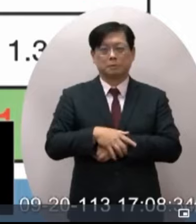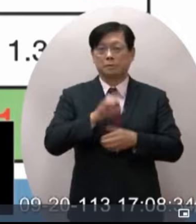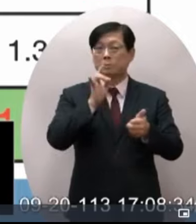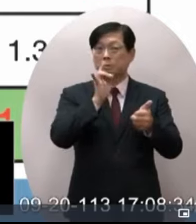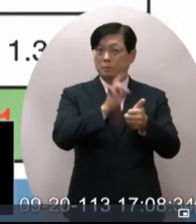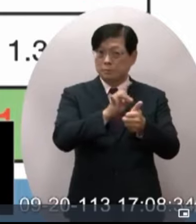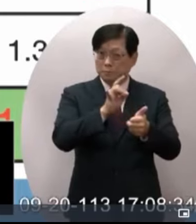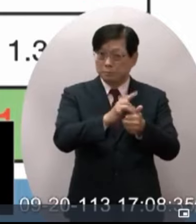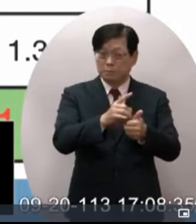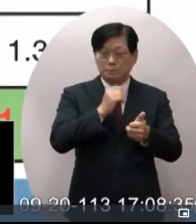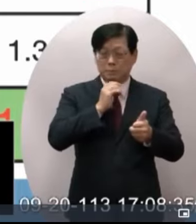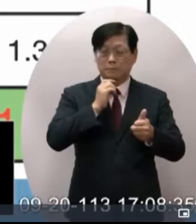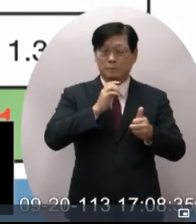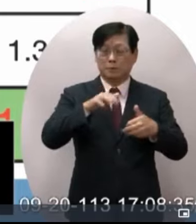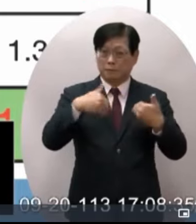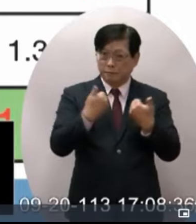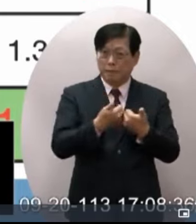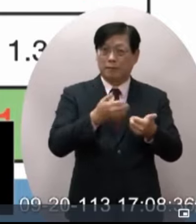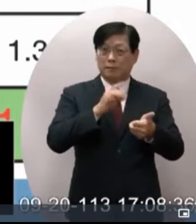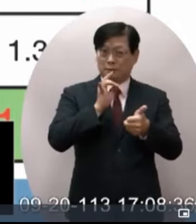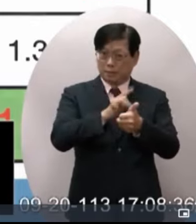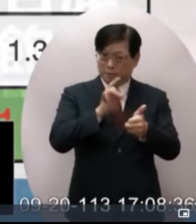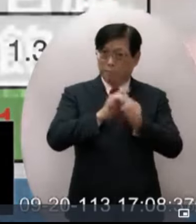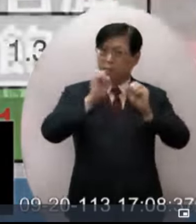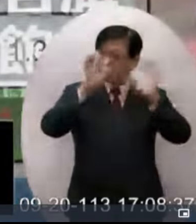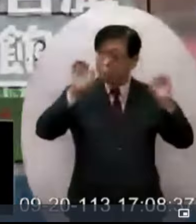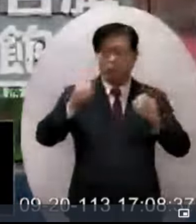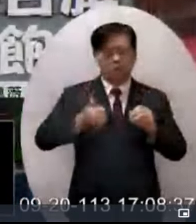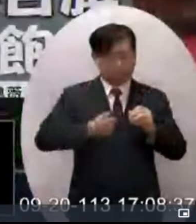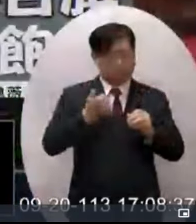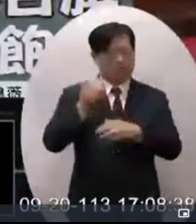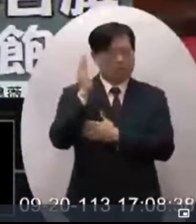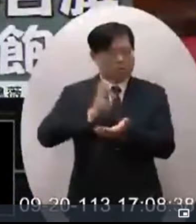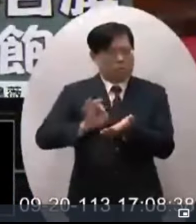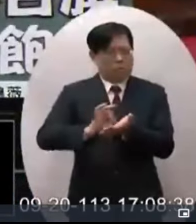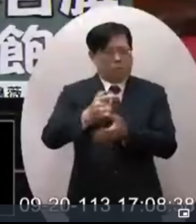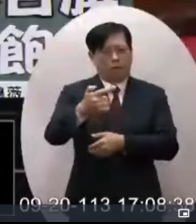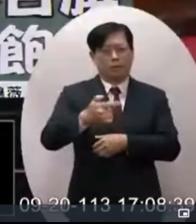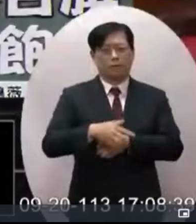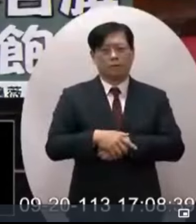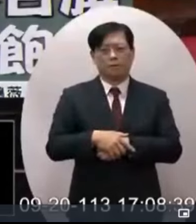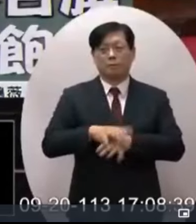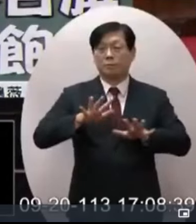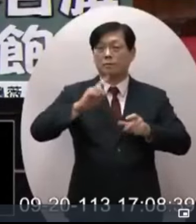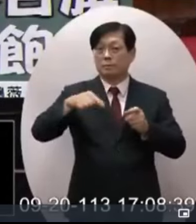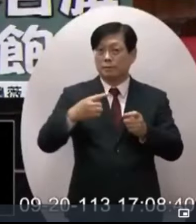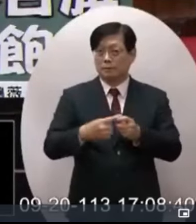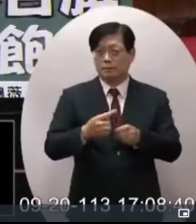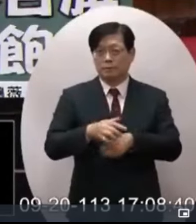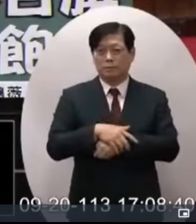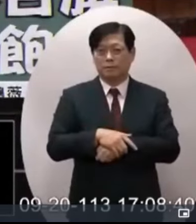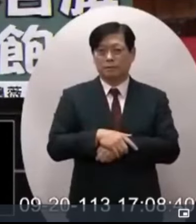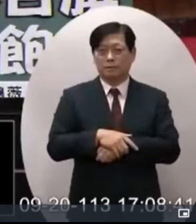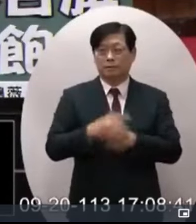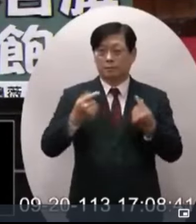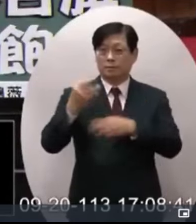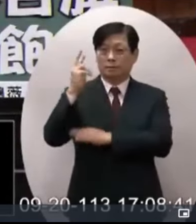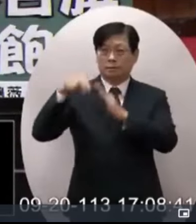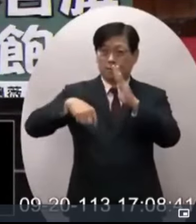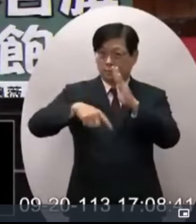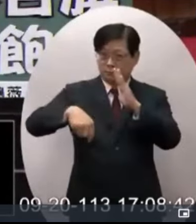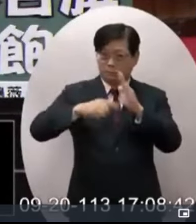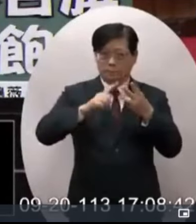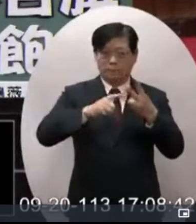诈骗、反诈骗的广告。我们政府花了大钱，而以今年来说，包含行政